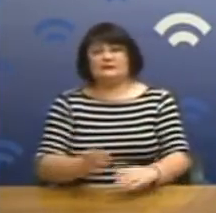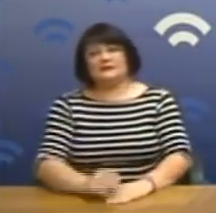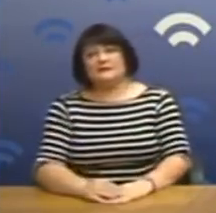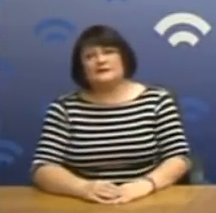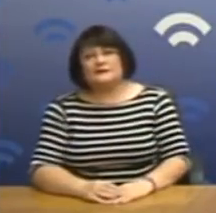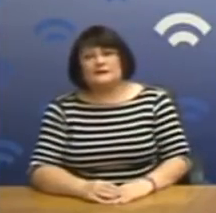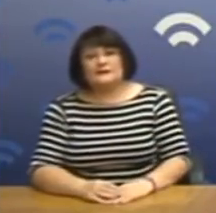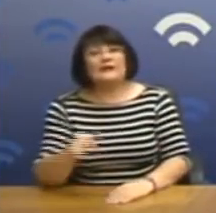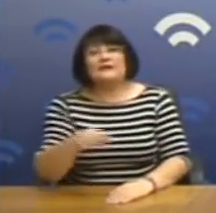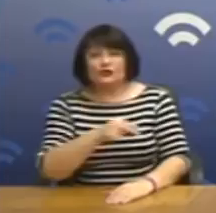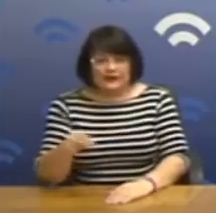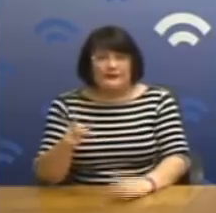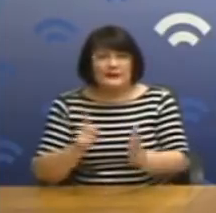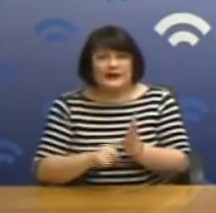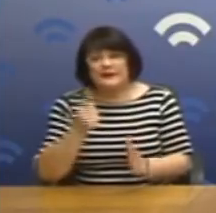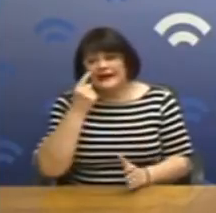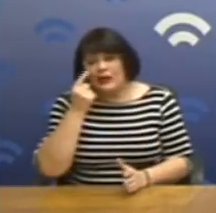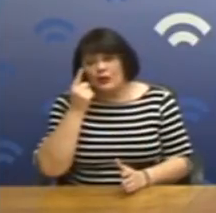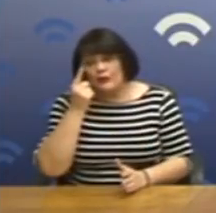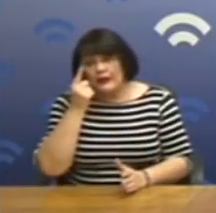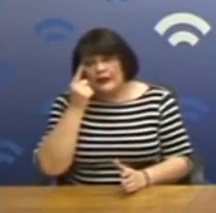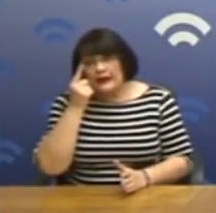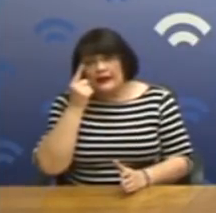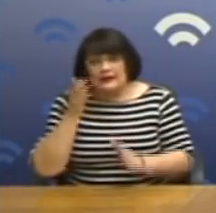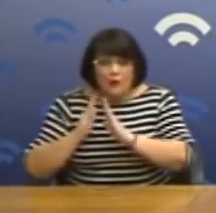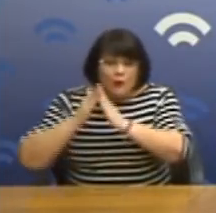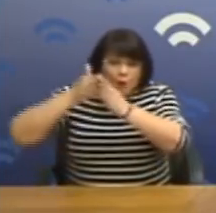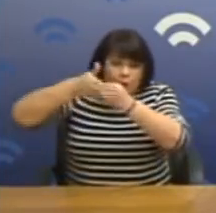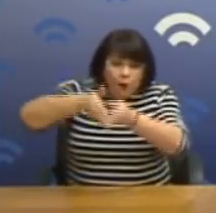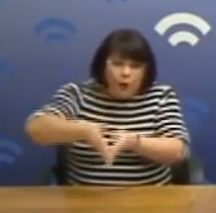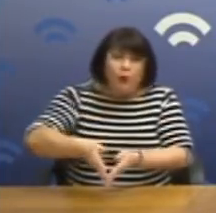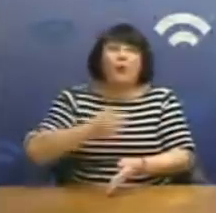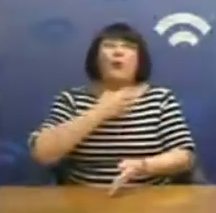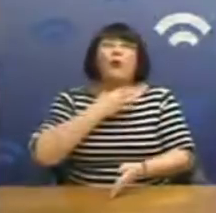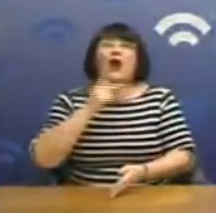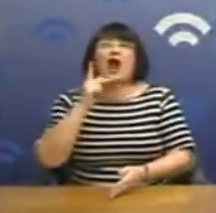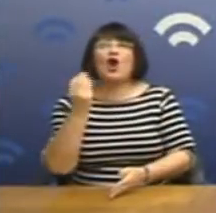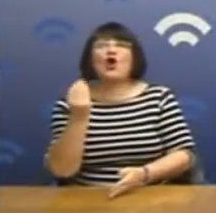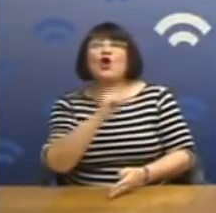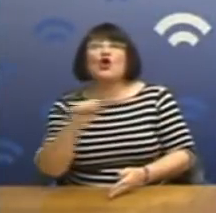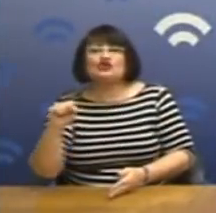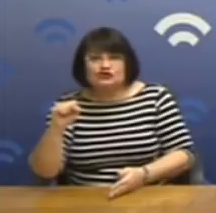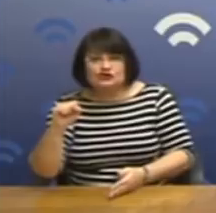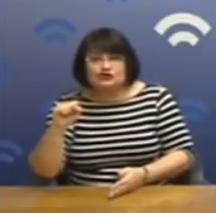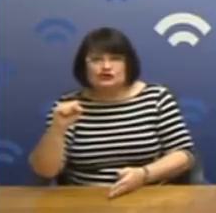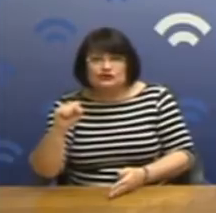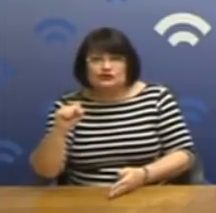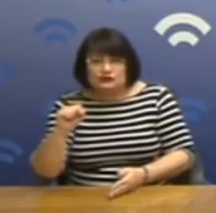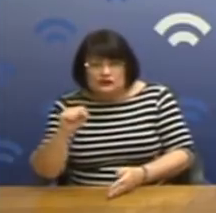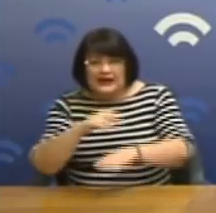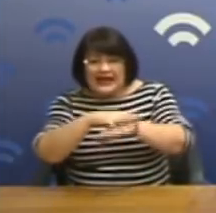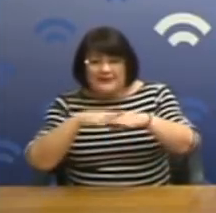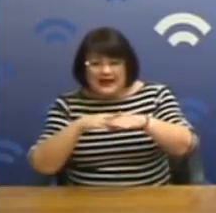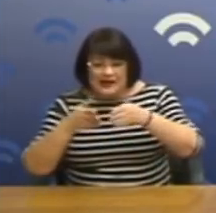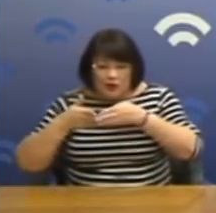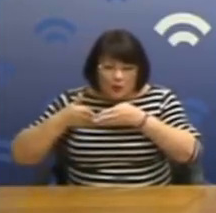αυτή πρέπει να διερευνηθεί πλήρως και το ναυάγιο που έγινε ανοιχτά τη ΣΚΟ μετά τη σύγκρουση σκάφους του λιμενικού με βάρκα